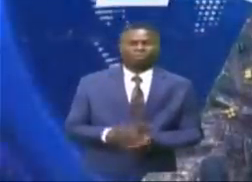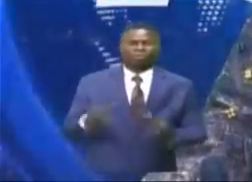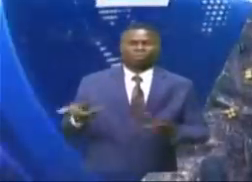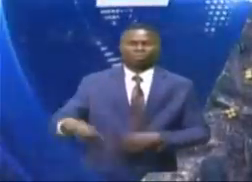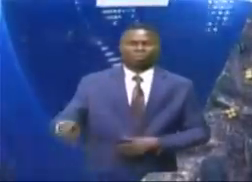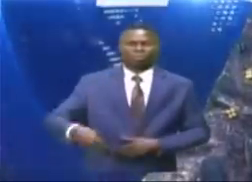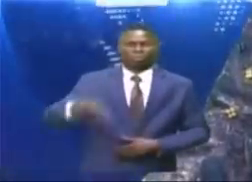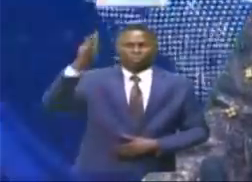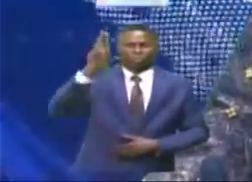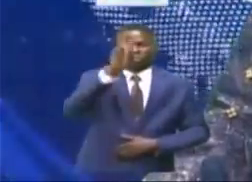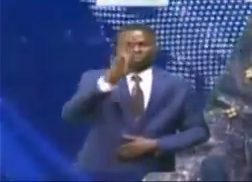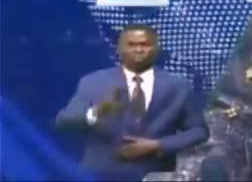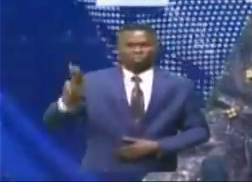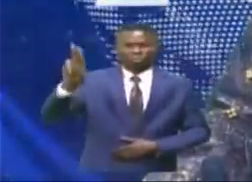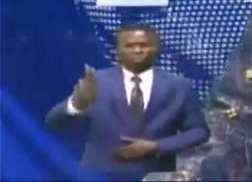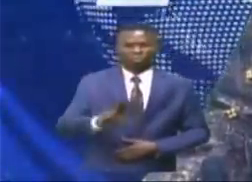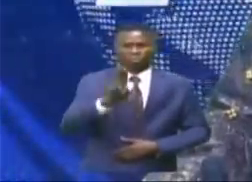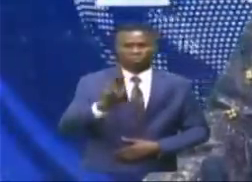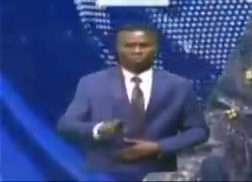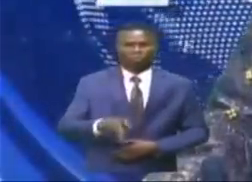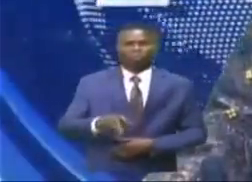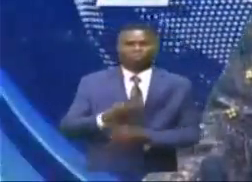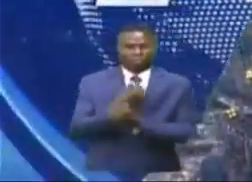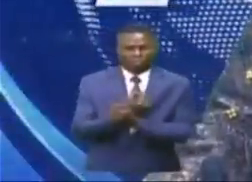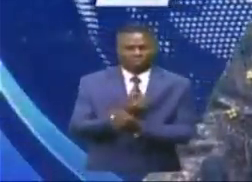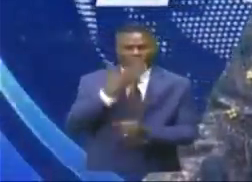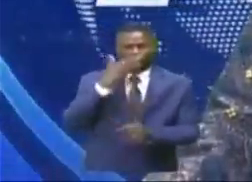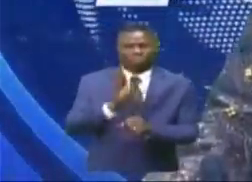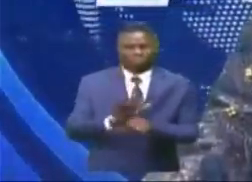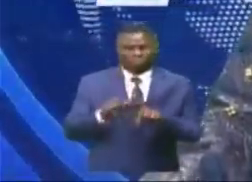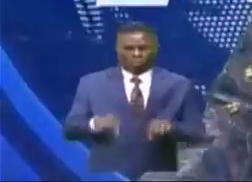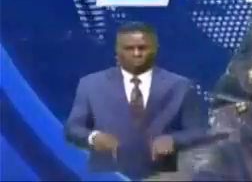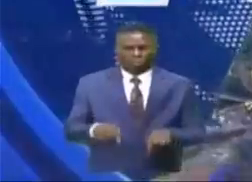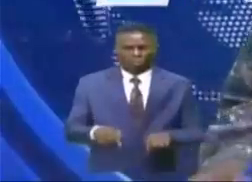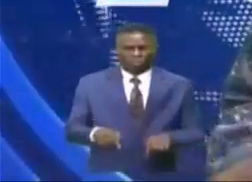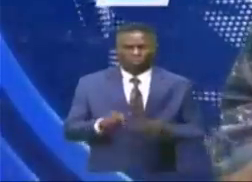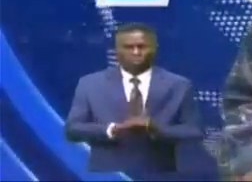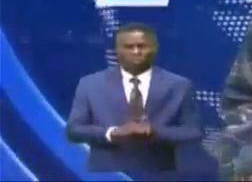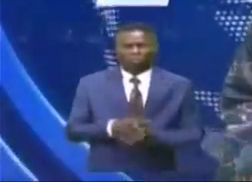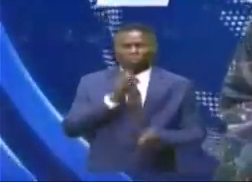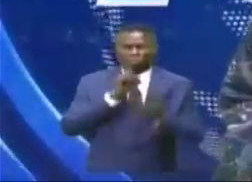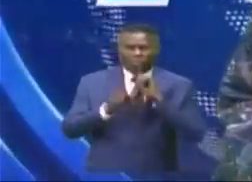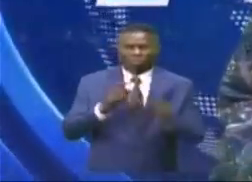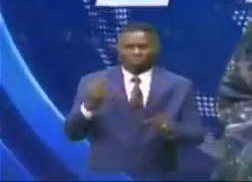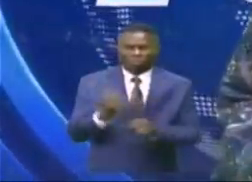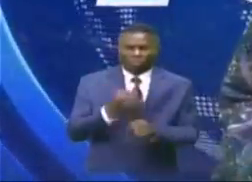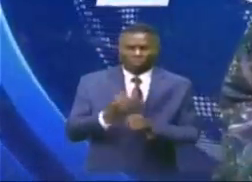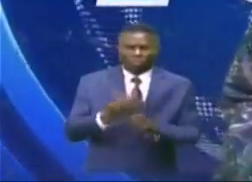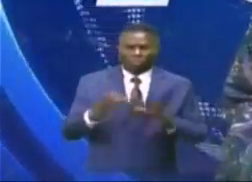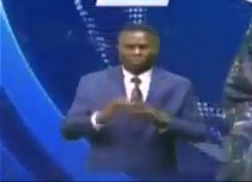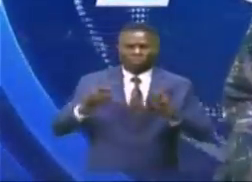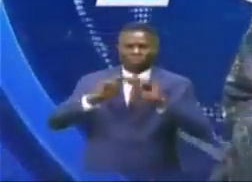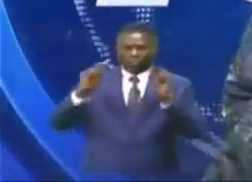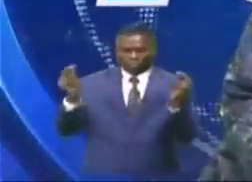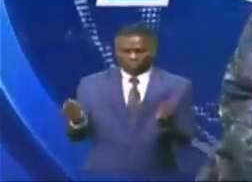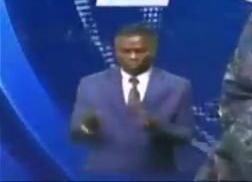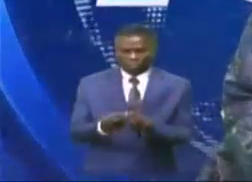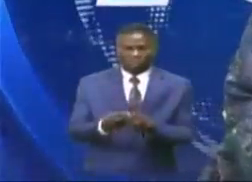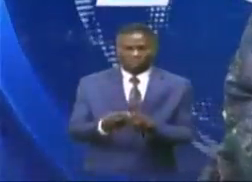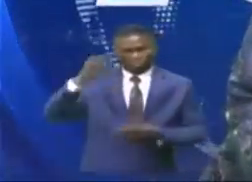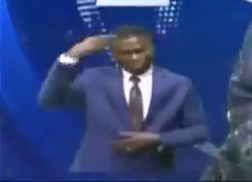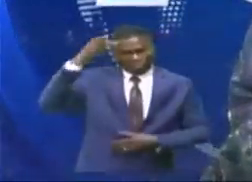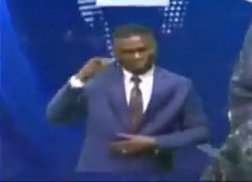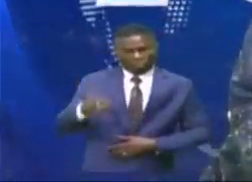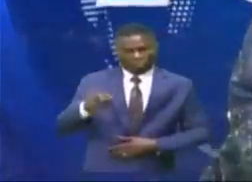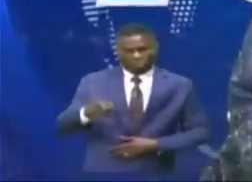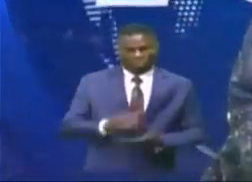du Haut-Uele, a honoré ses engagements aujourd'hui. Il a eu une séance de travail avec les délégués des parties prenantes